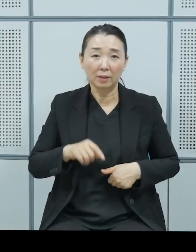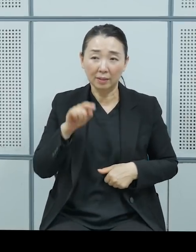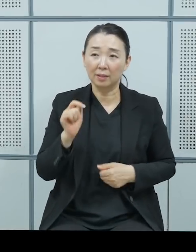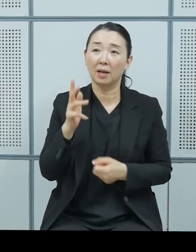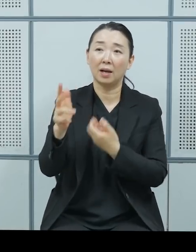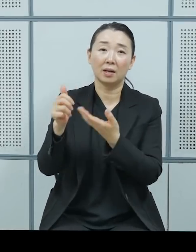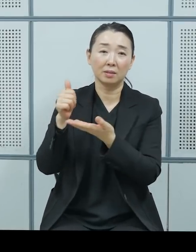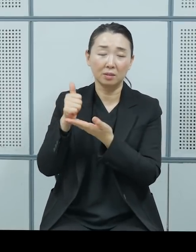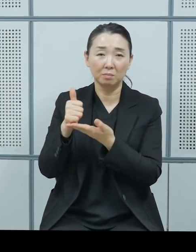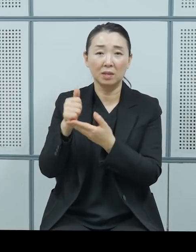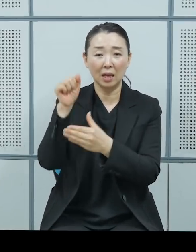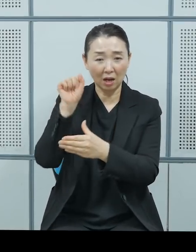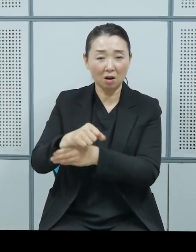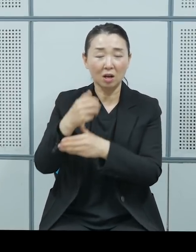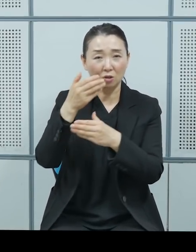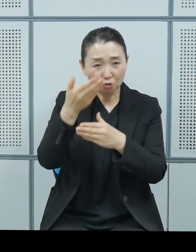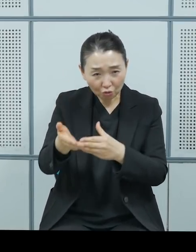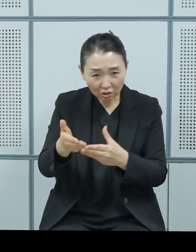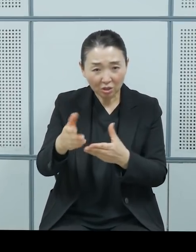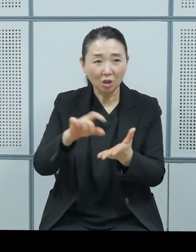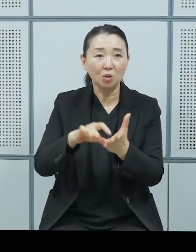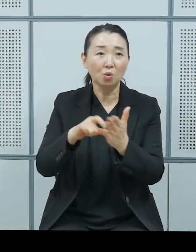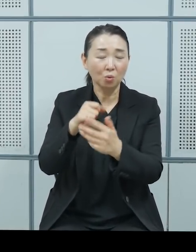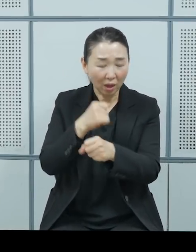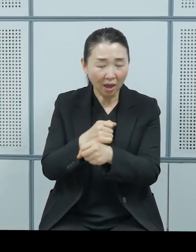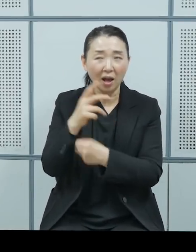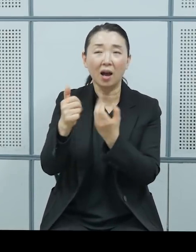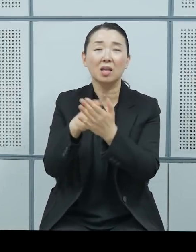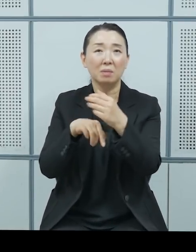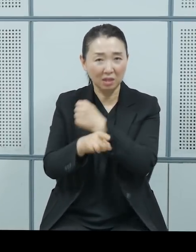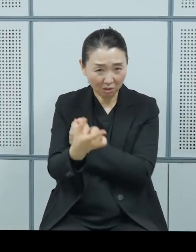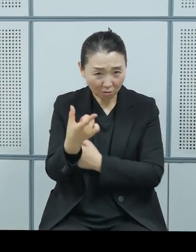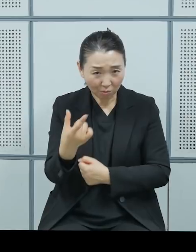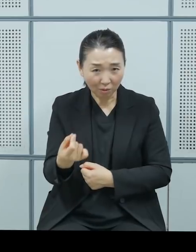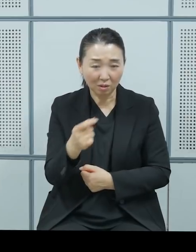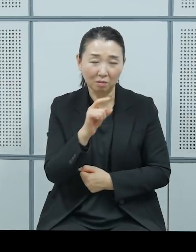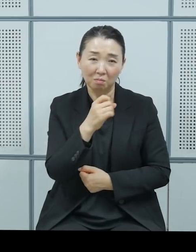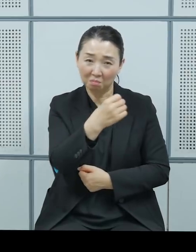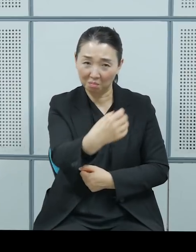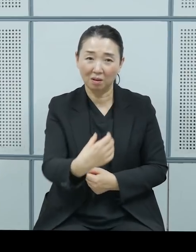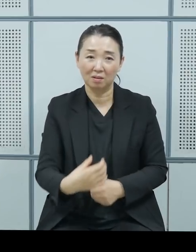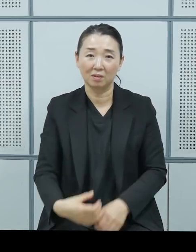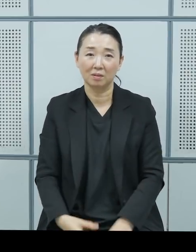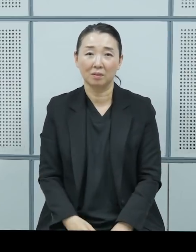하나님이 허락하신 만큼 하는 게 하나님의 뜻이다.